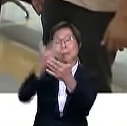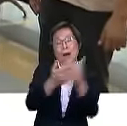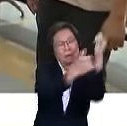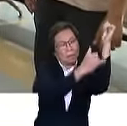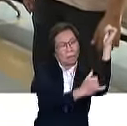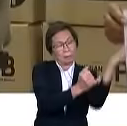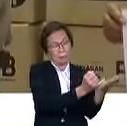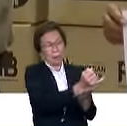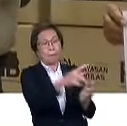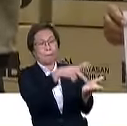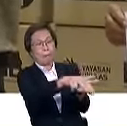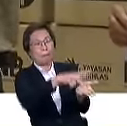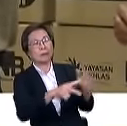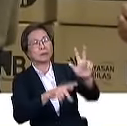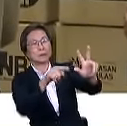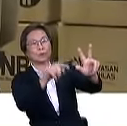Yayasan Ikhlas telah membelanjakan